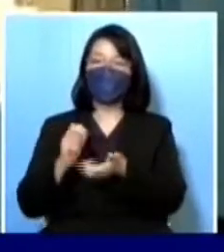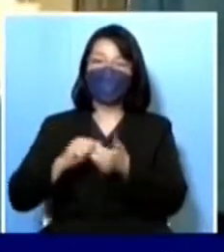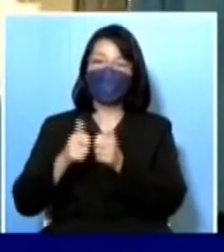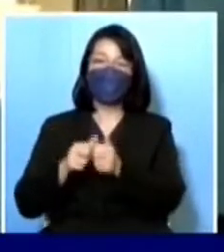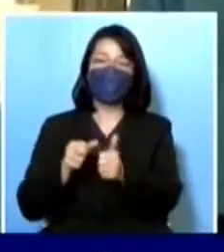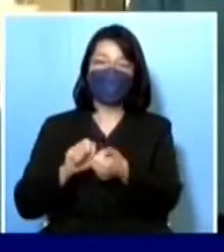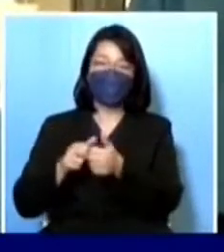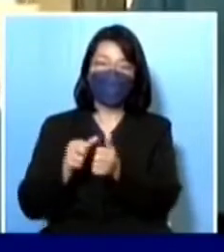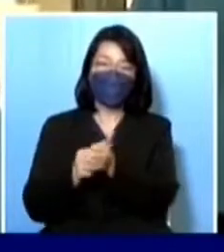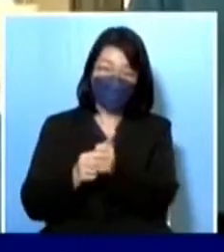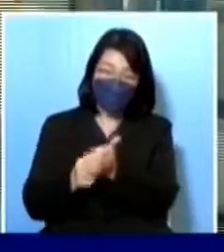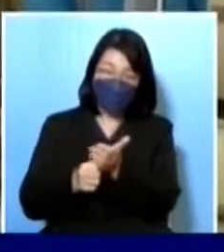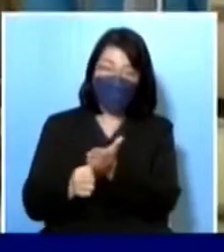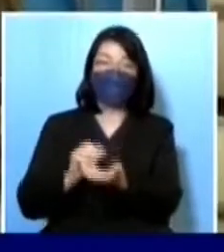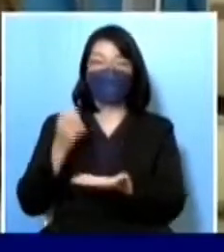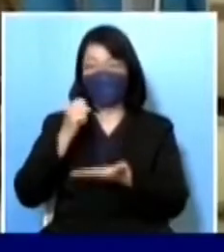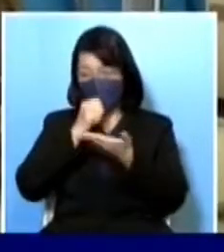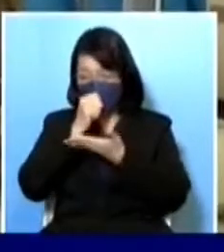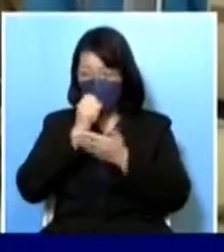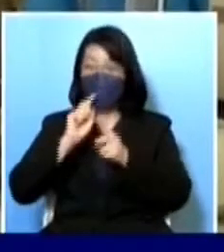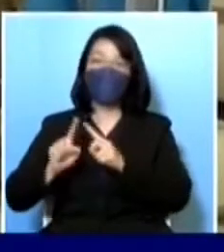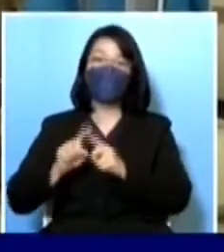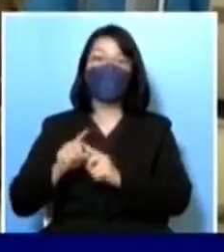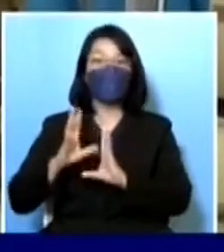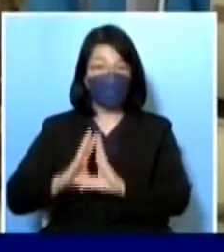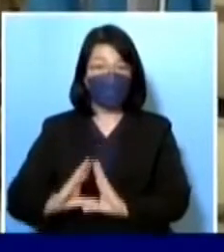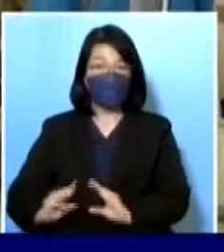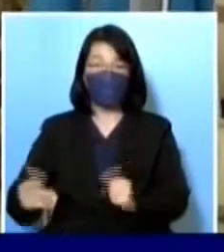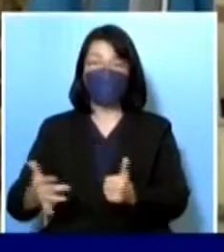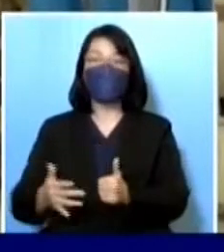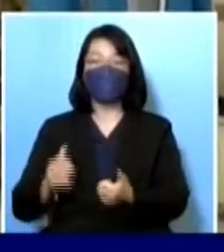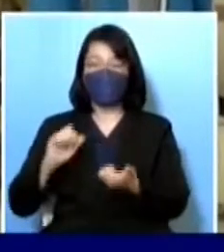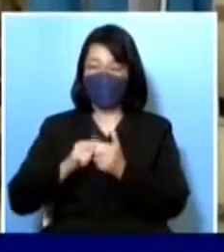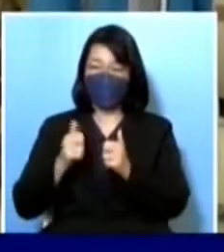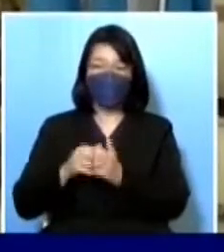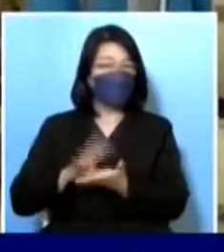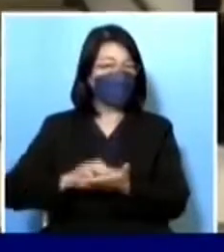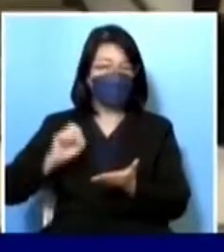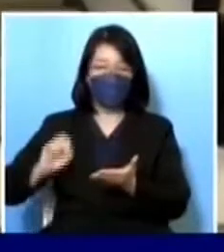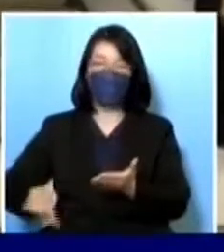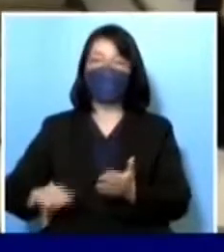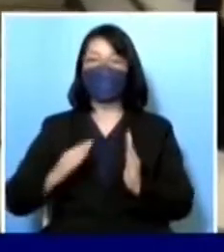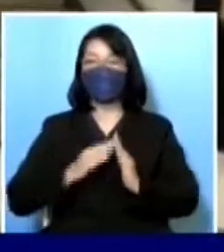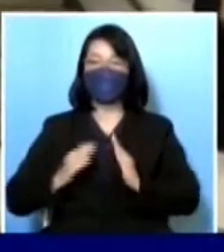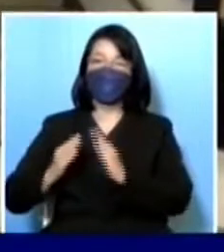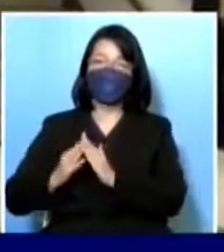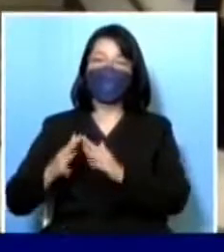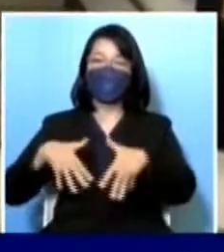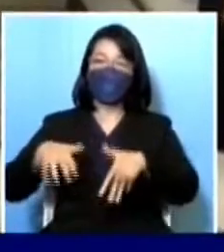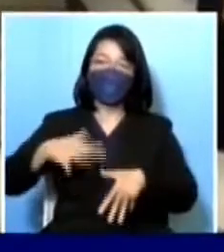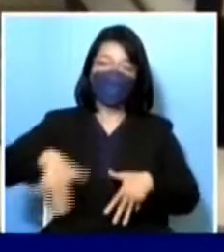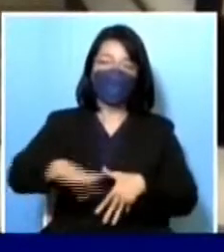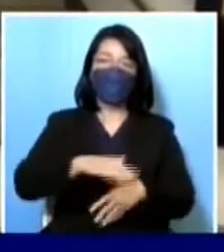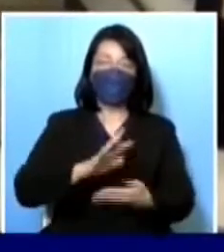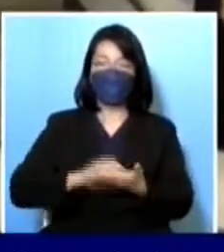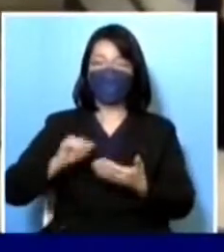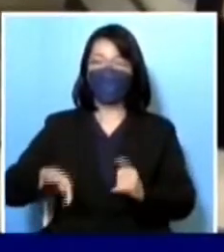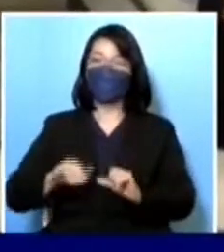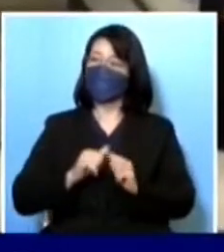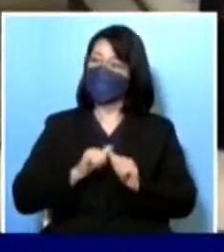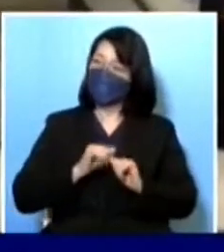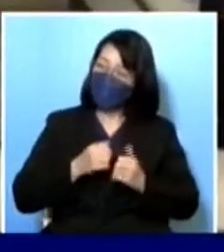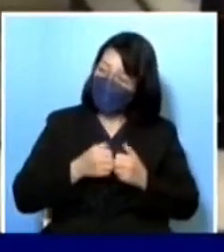เสพติดค่ะกองทุนแม่ของแผ่นดินมีเป้าหมายในการขจัดปัญหายาเสพติดในพื้นที่หมู่บ้านชุมชนให้ได้ผลอย่างยั่งยืนค่ะ